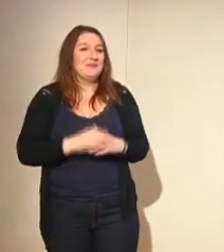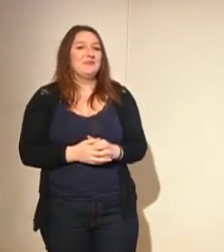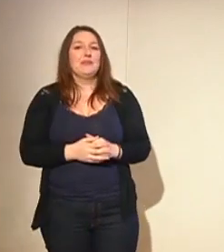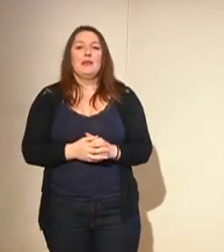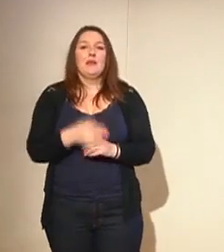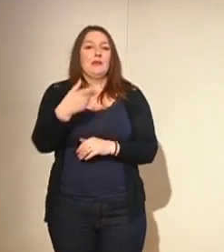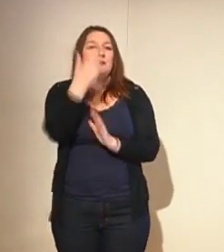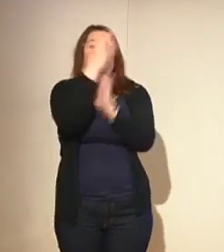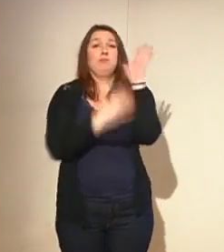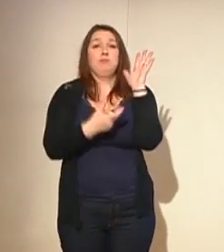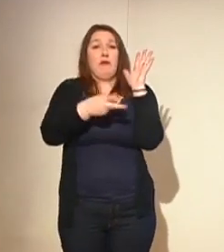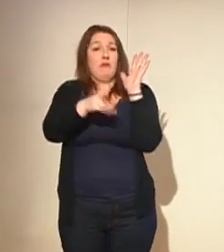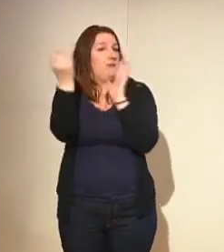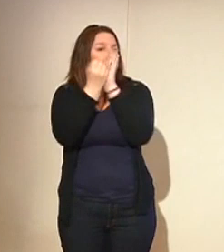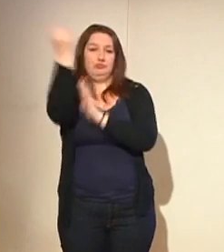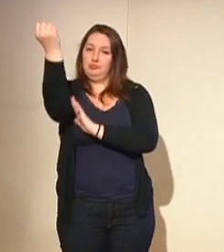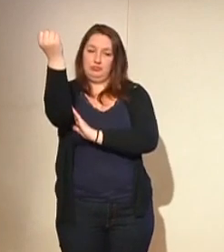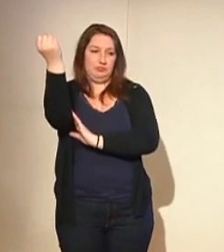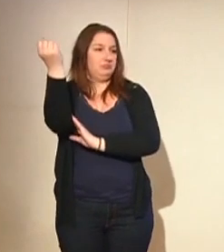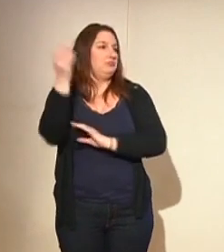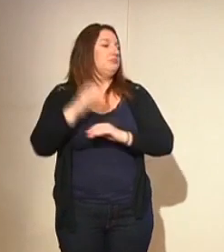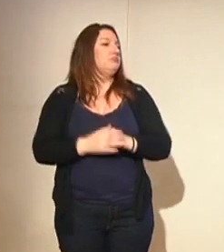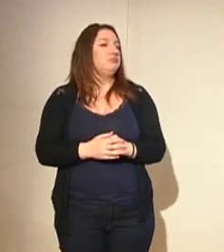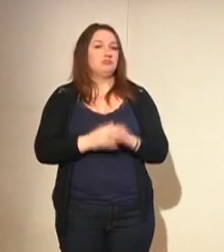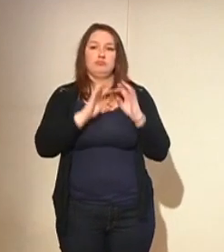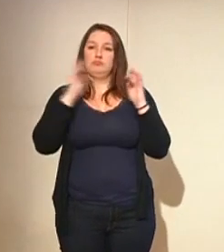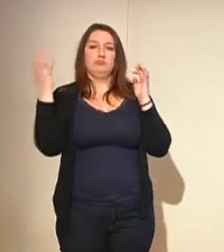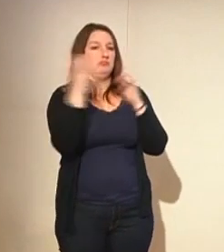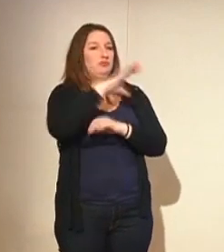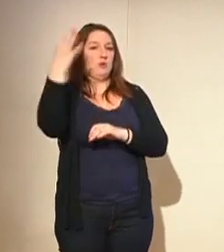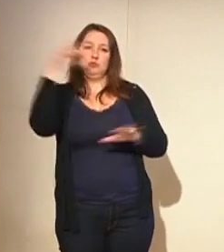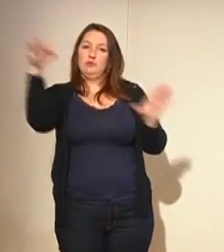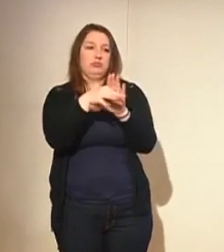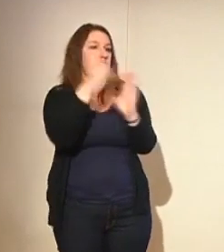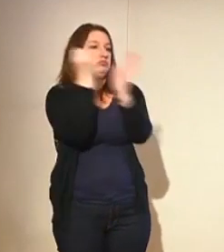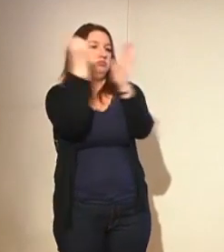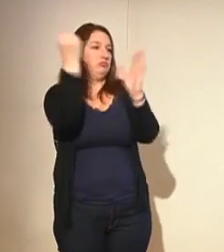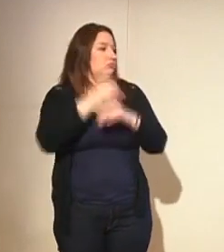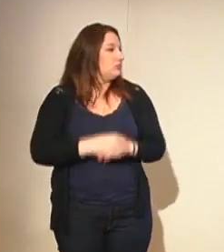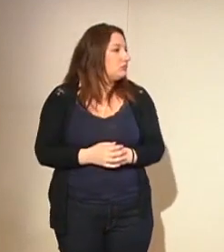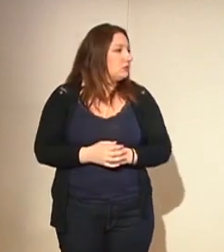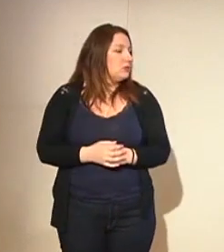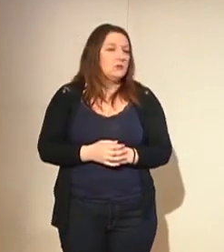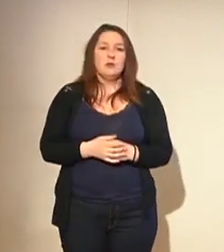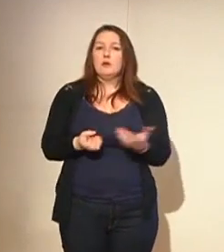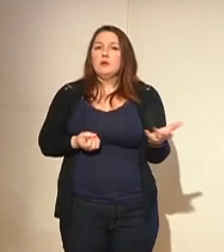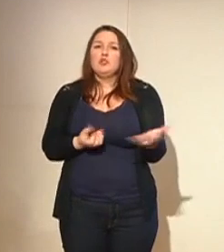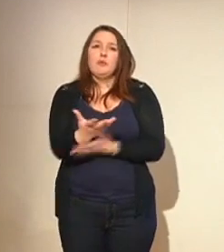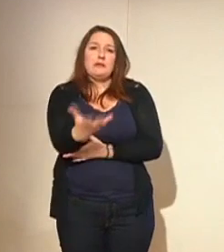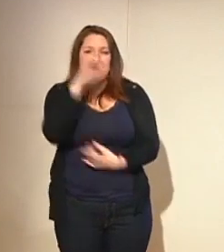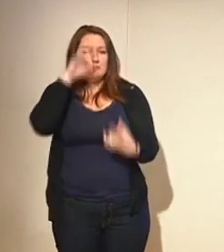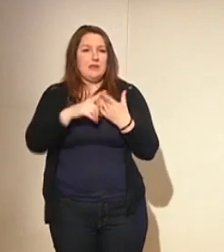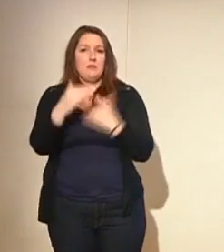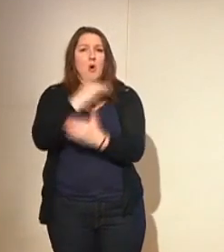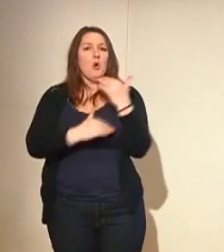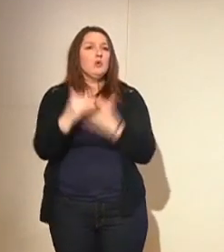procèsverbal est donc approuvé à l'unanimité je précise quant à l'ordre du